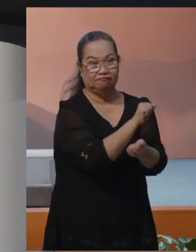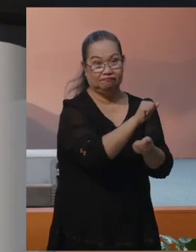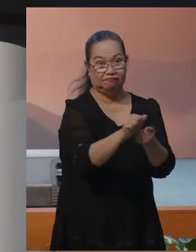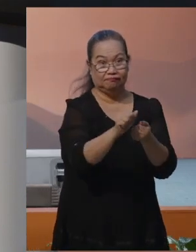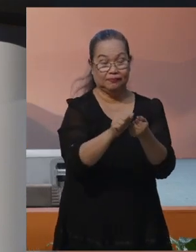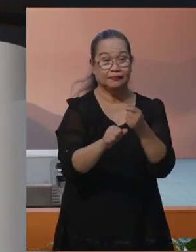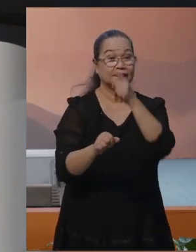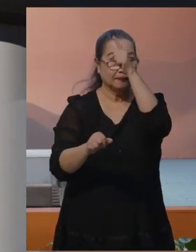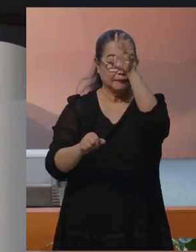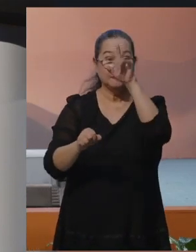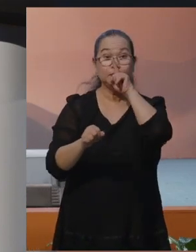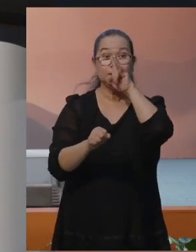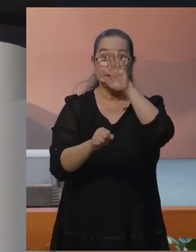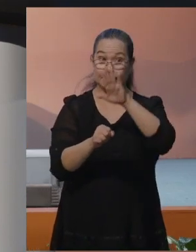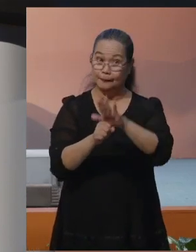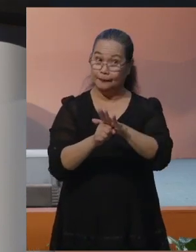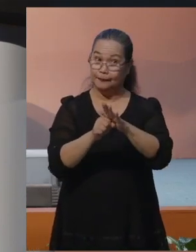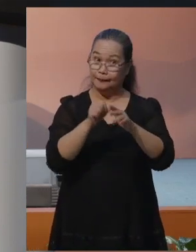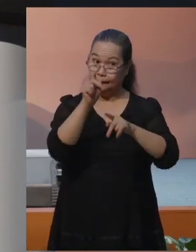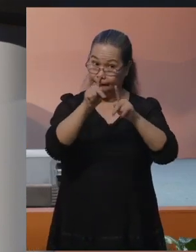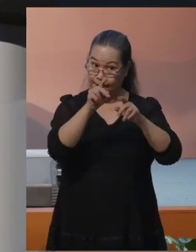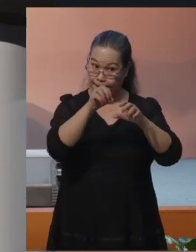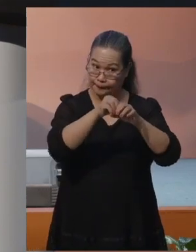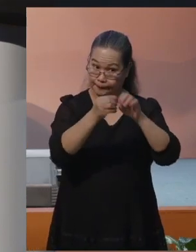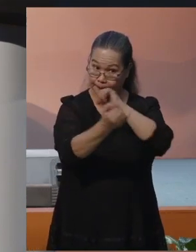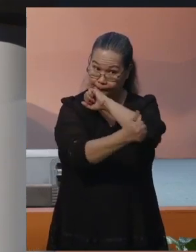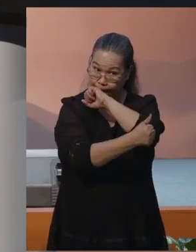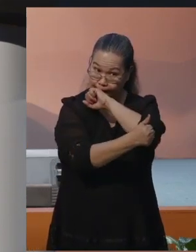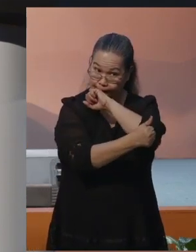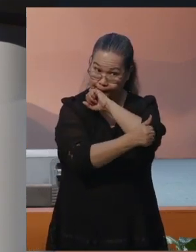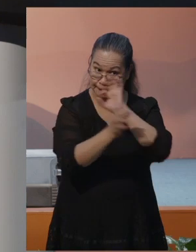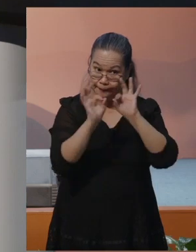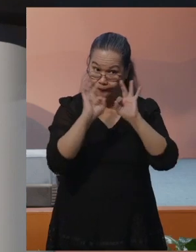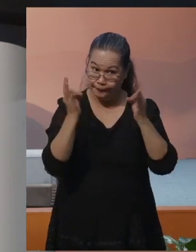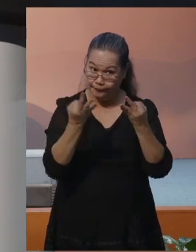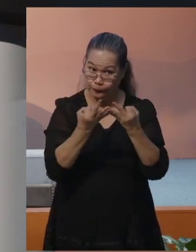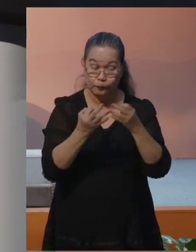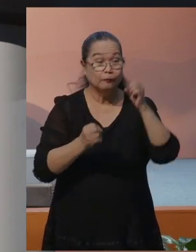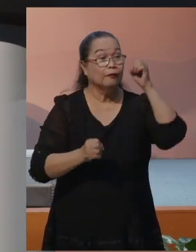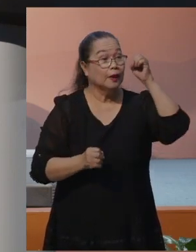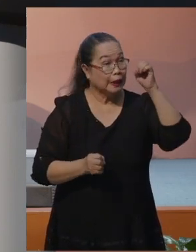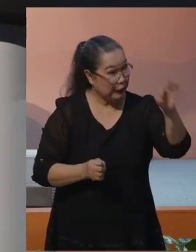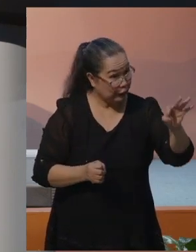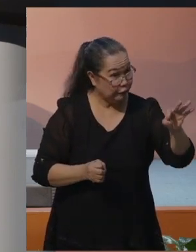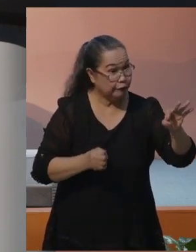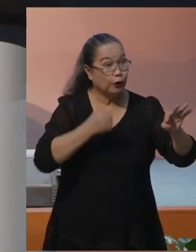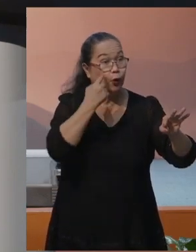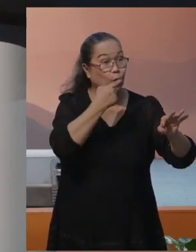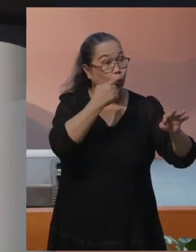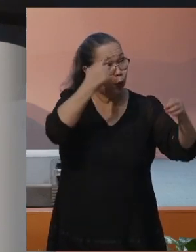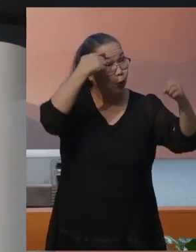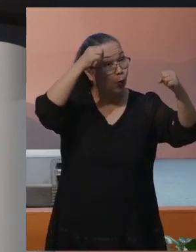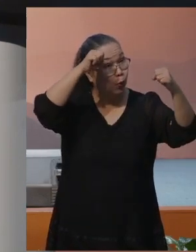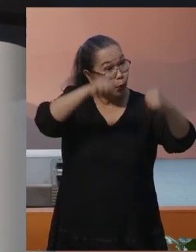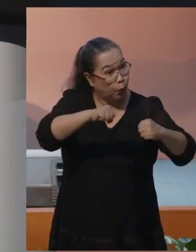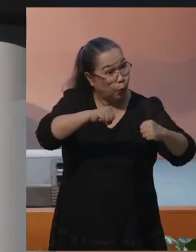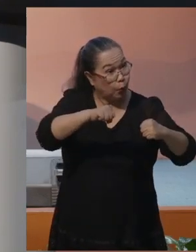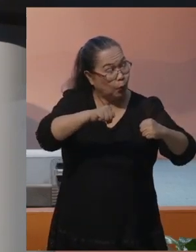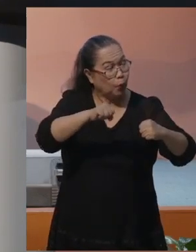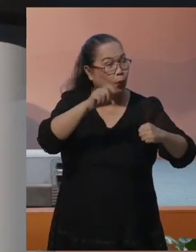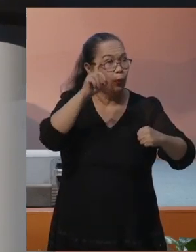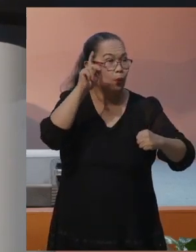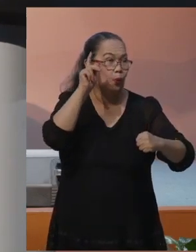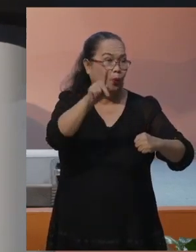Pangako ng Diyos sa angkan ni Abraham ay matutupad. Kung sino man ang maging kasundo nila, yun